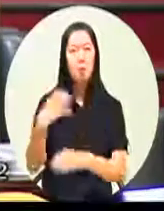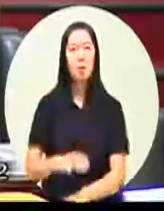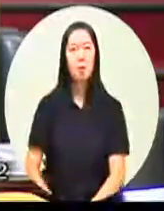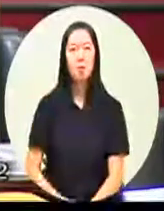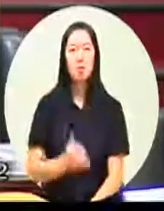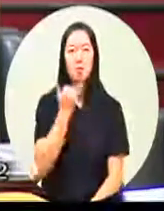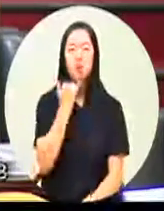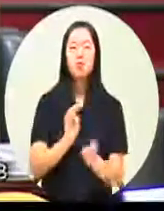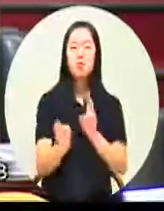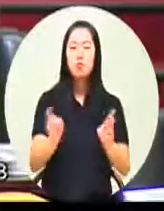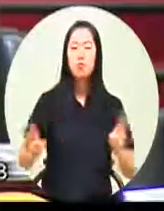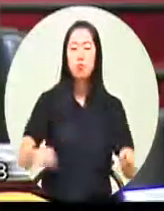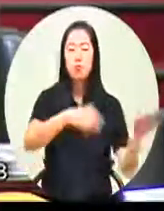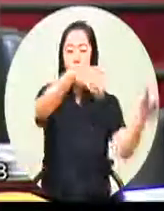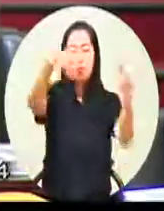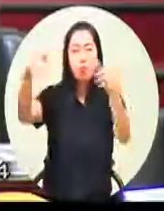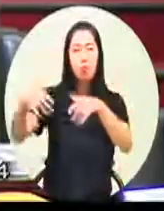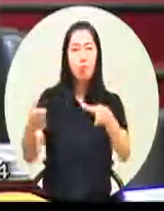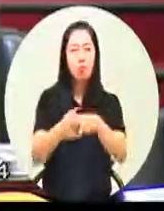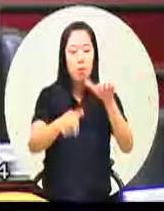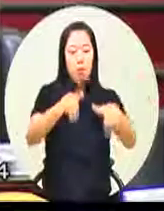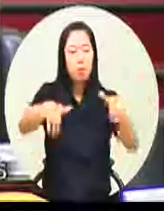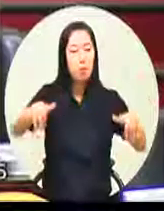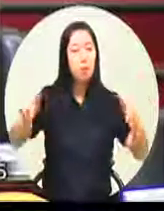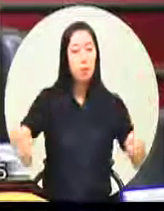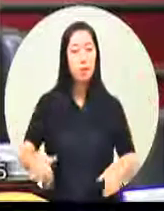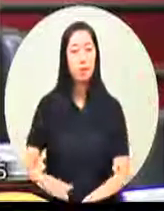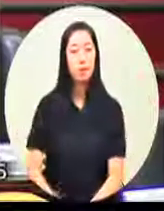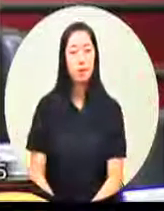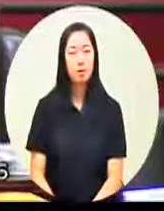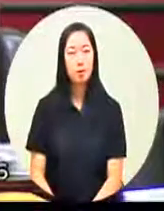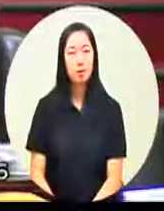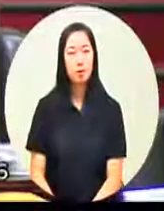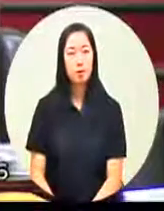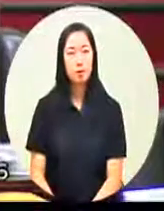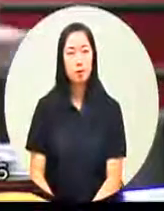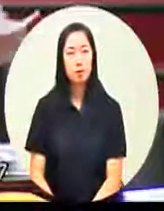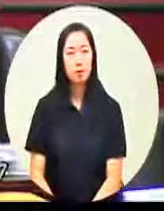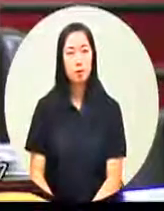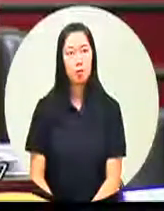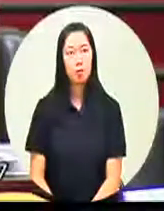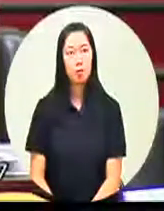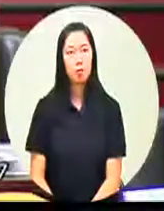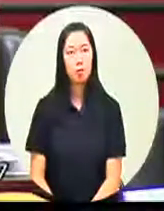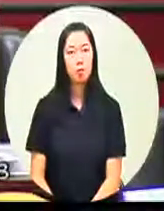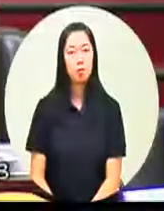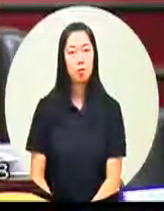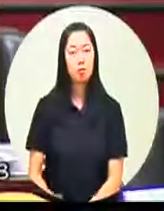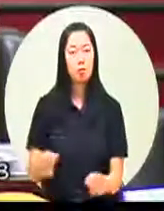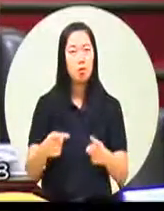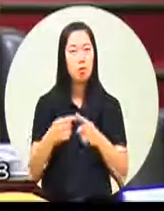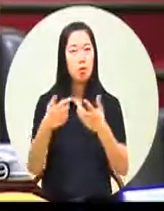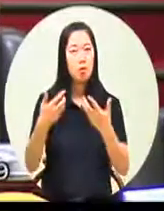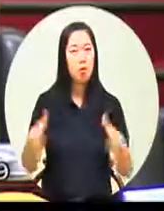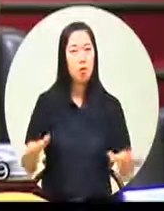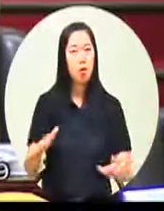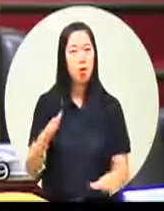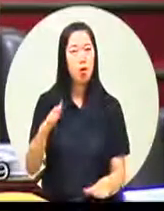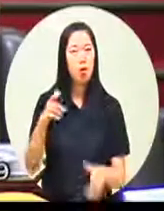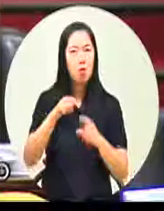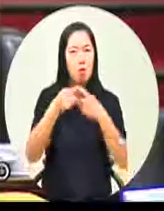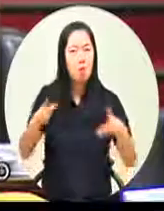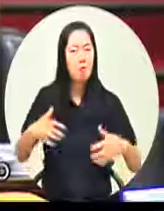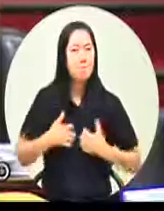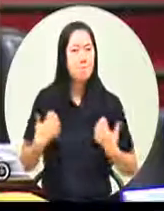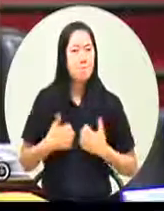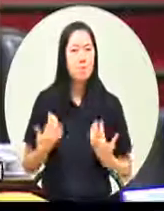动公投，我们来发动公投。如果啊，因为很多人也不满意啊，啊，而且